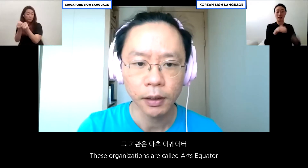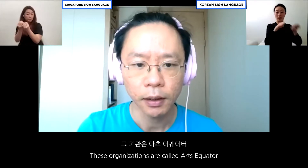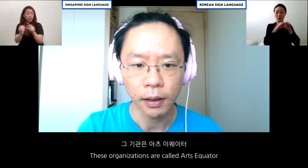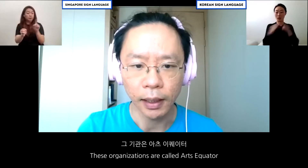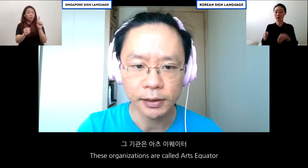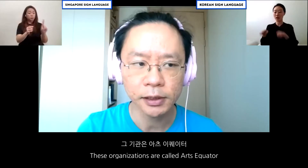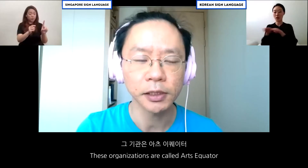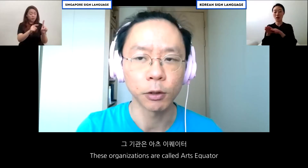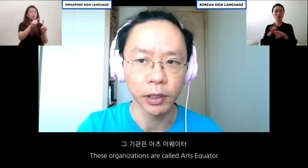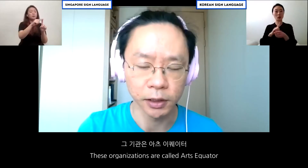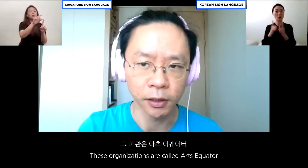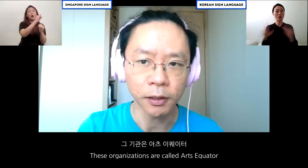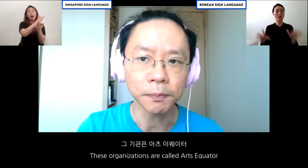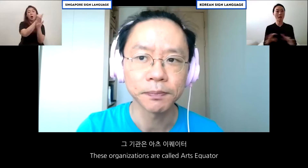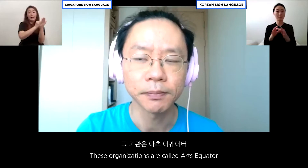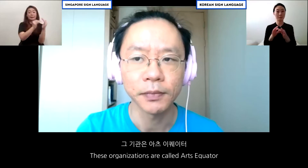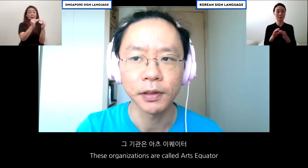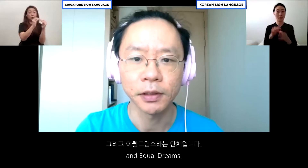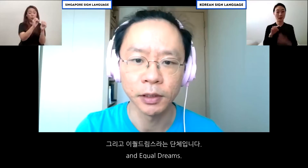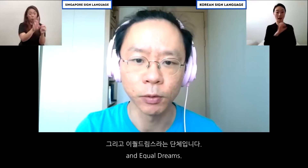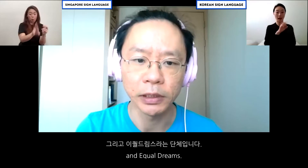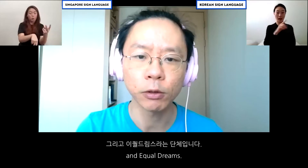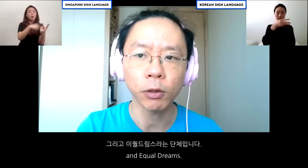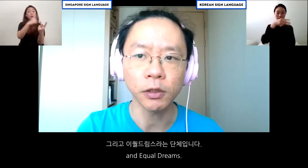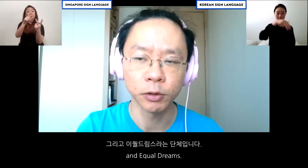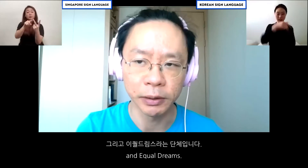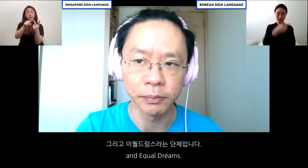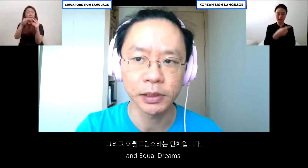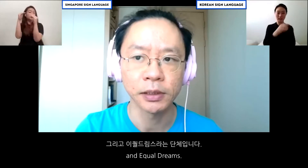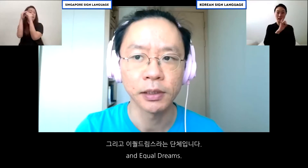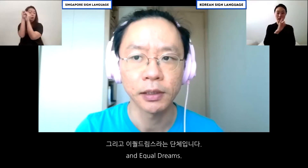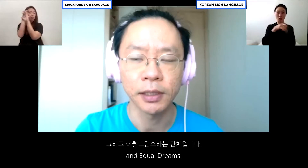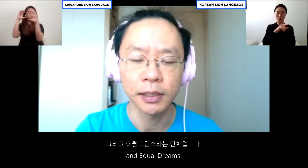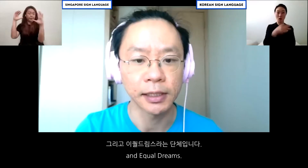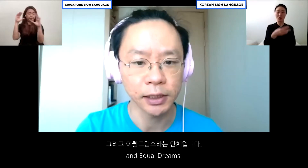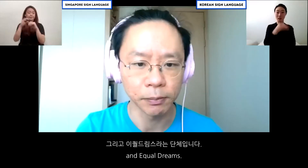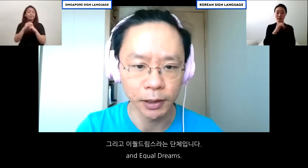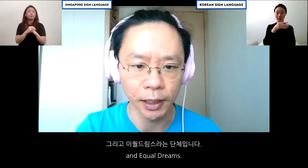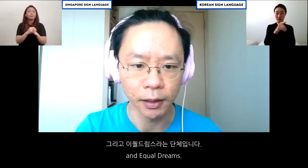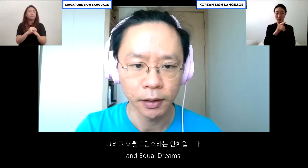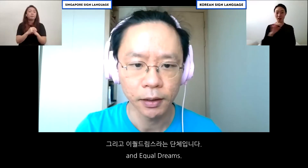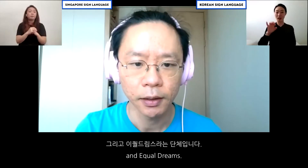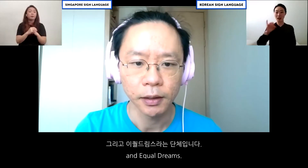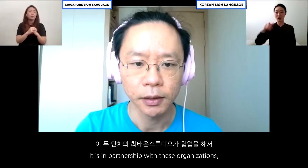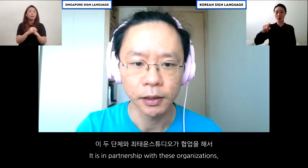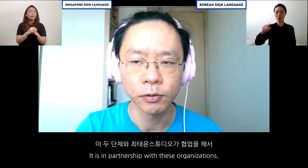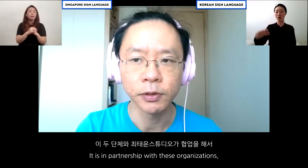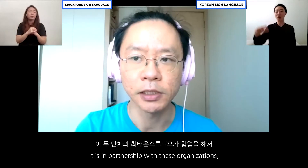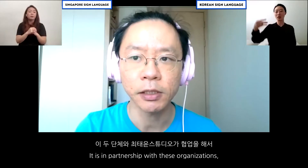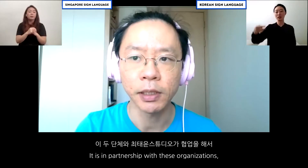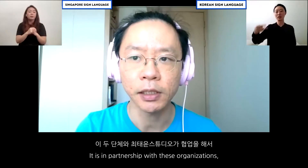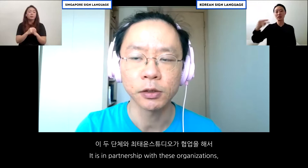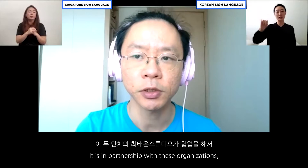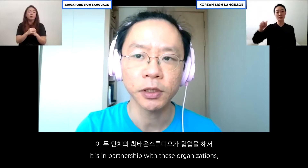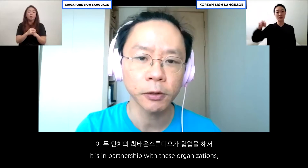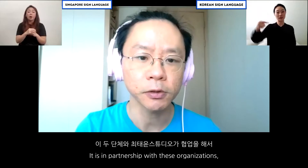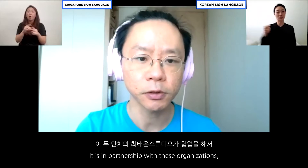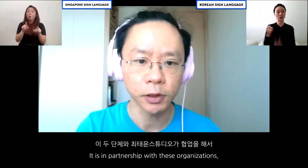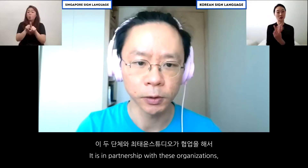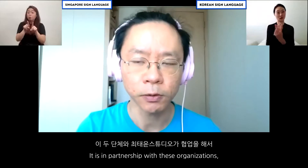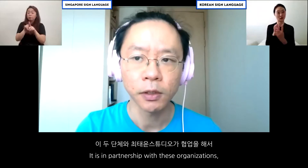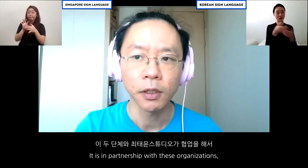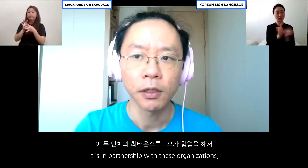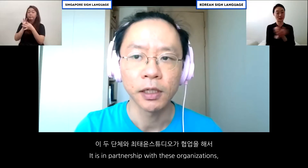기관은 ArtsEquator 그리고 Equal Dreams라는 단체입니다. 이 두 단체와